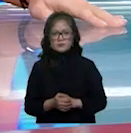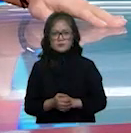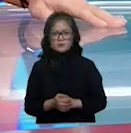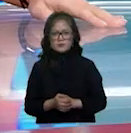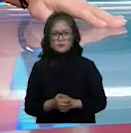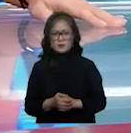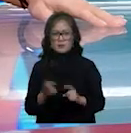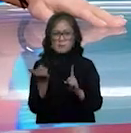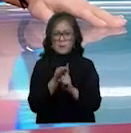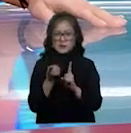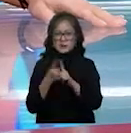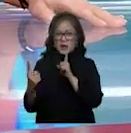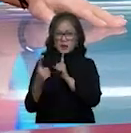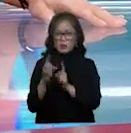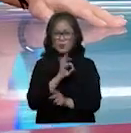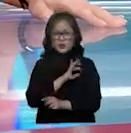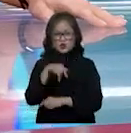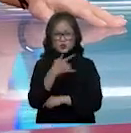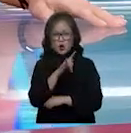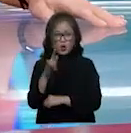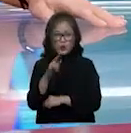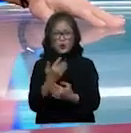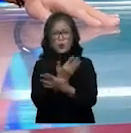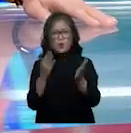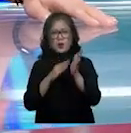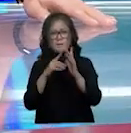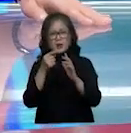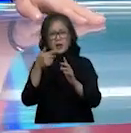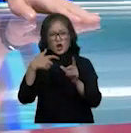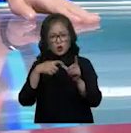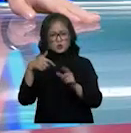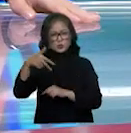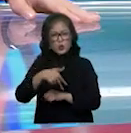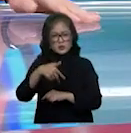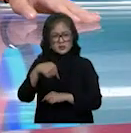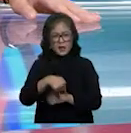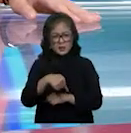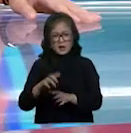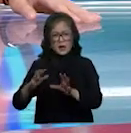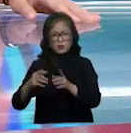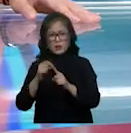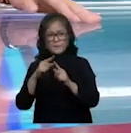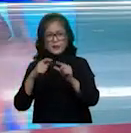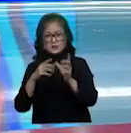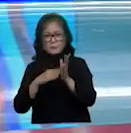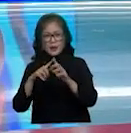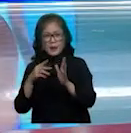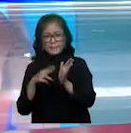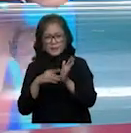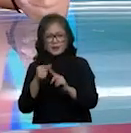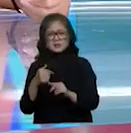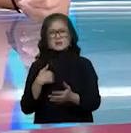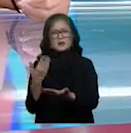Memaksa bertemu Presiden Joko Widodo, seorang warga di Maros, Sulawesi Selatan, nekat menggigit tangan seorang anggota Pas Pampres. Warga ini menagih